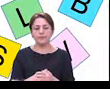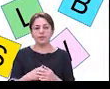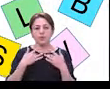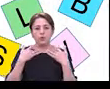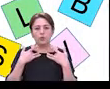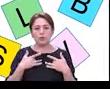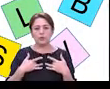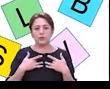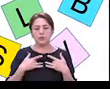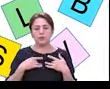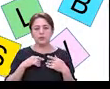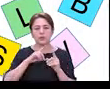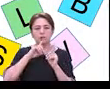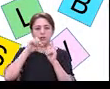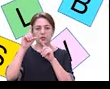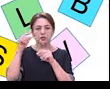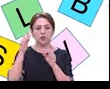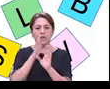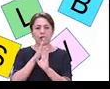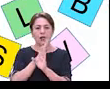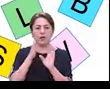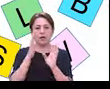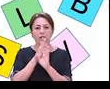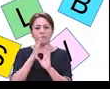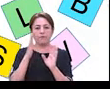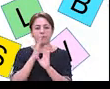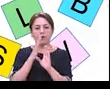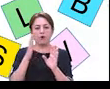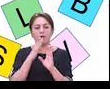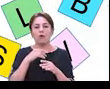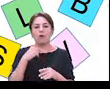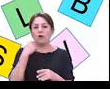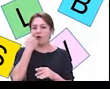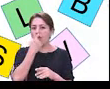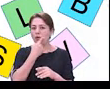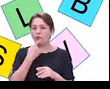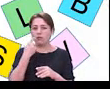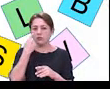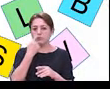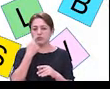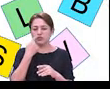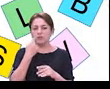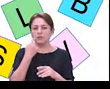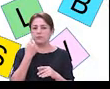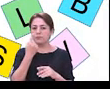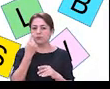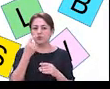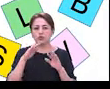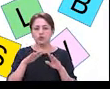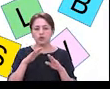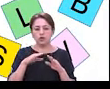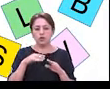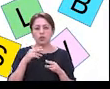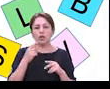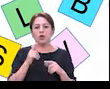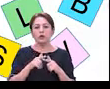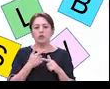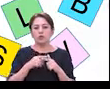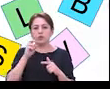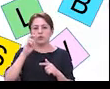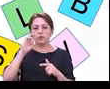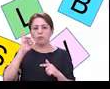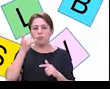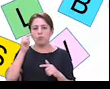O'pkadan chiqayotgan havo og'iz bo'shlig'ining ma'lum bir joyida yoki bo'g'izda